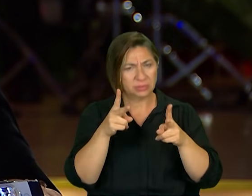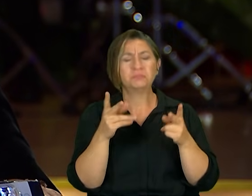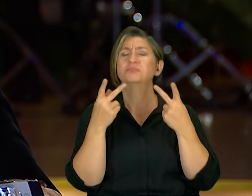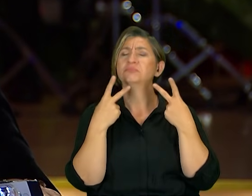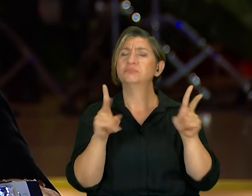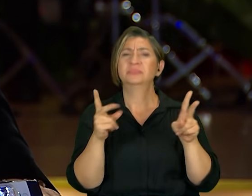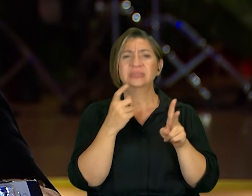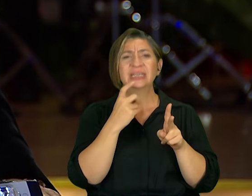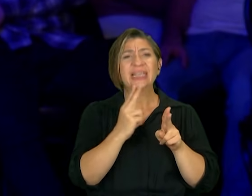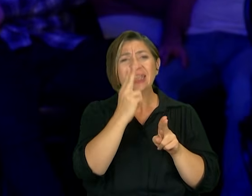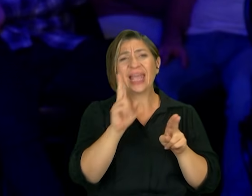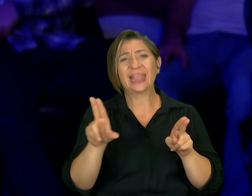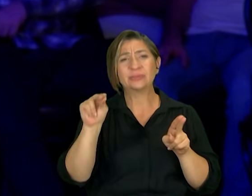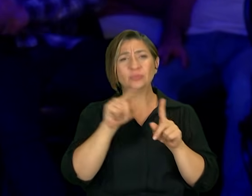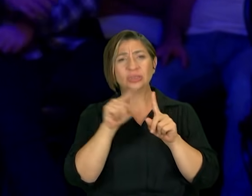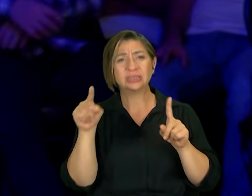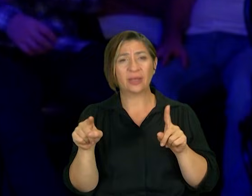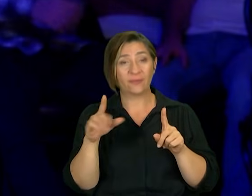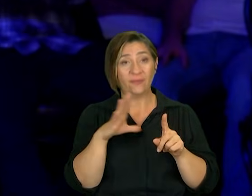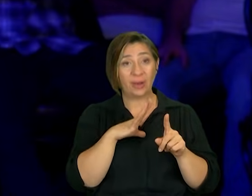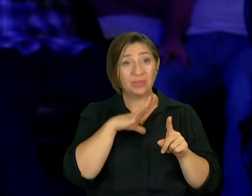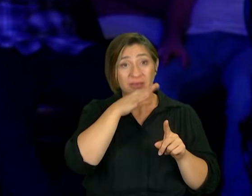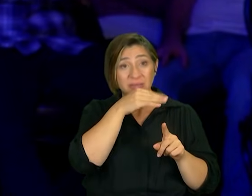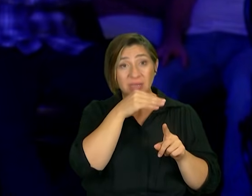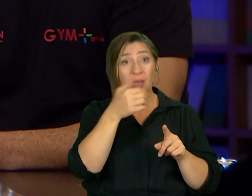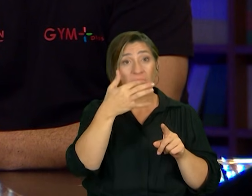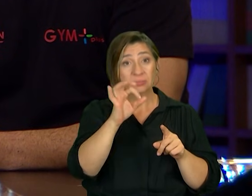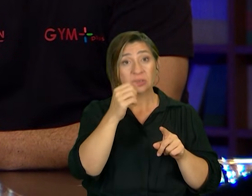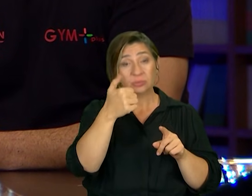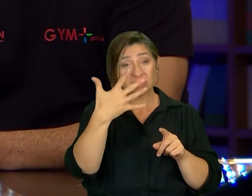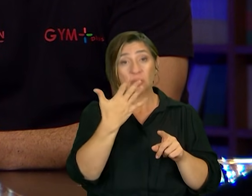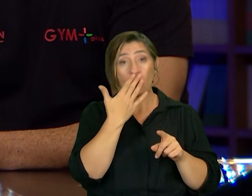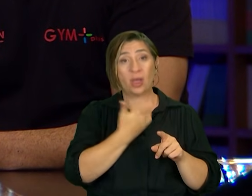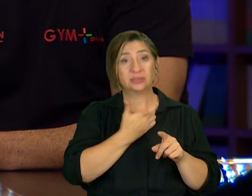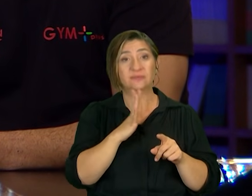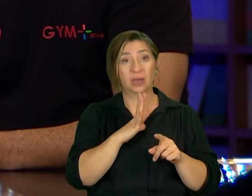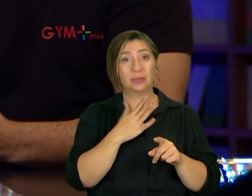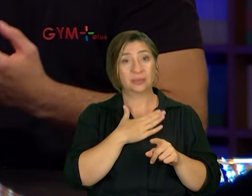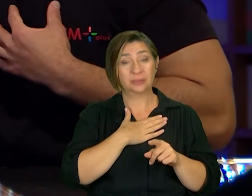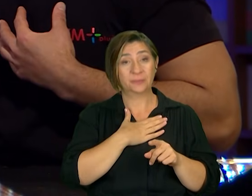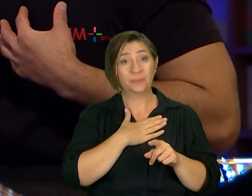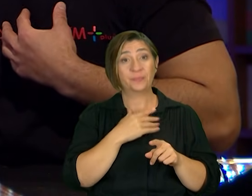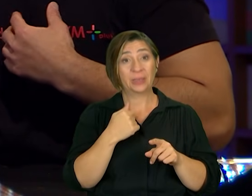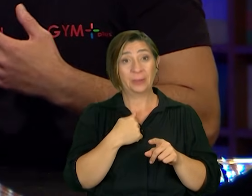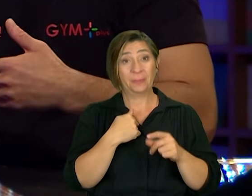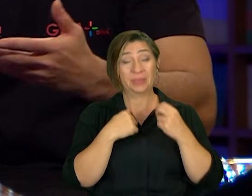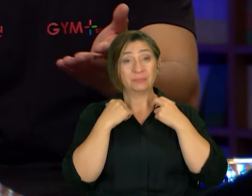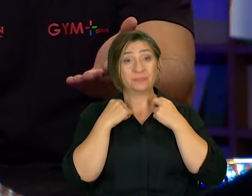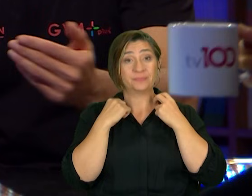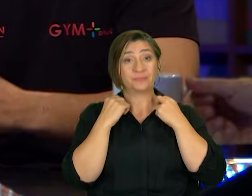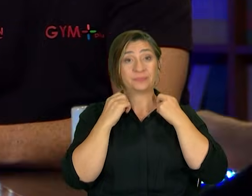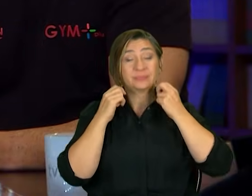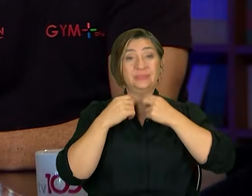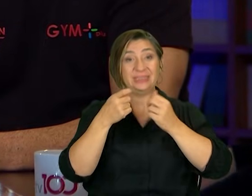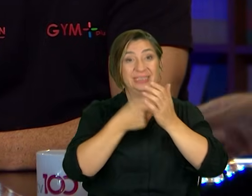mi? Kesinlikle. 7'den 70'e. Var mı yaşlı? 60-65 yaşında öğrencim var benim. Benim çalıştığım,